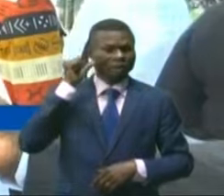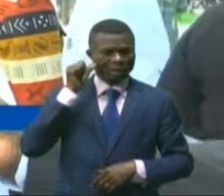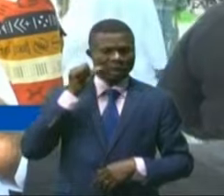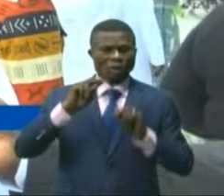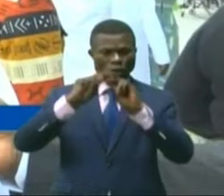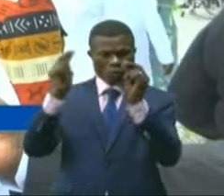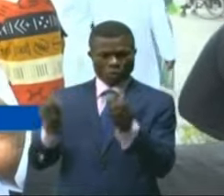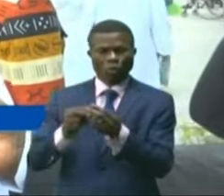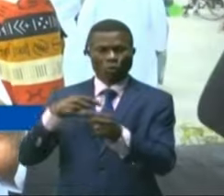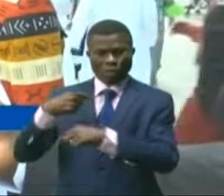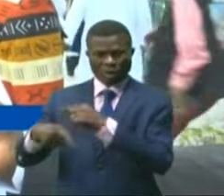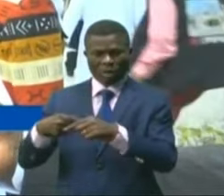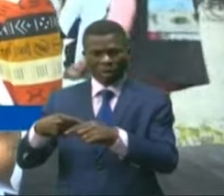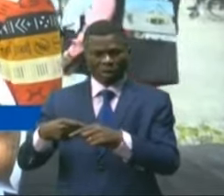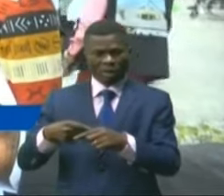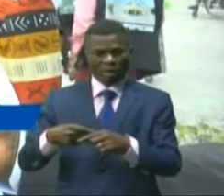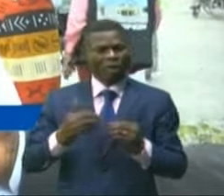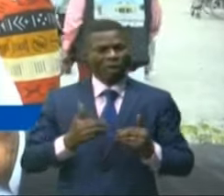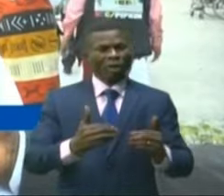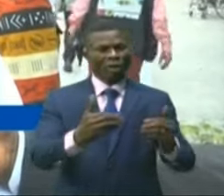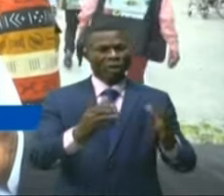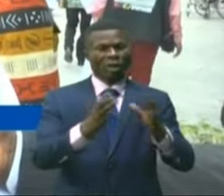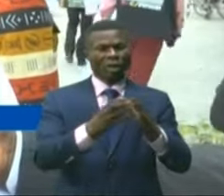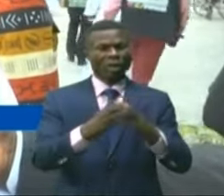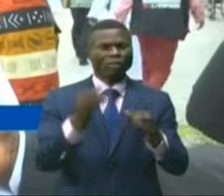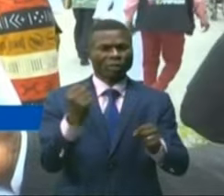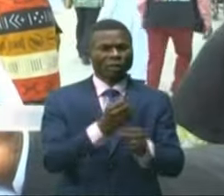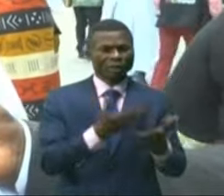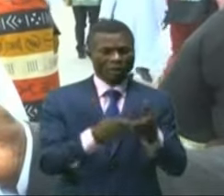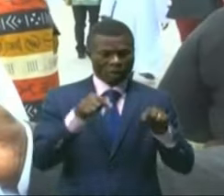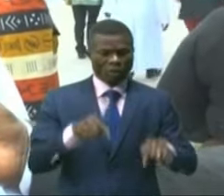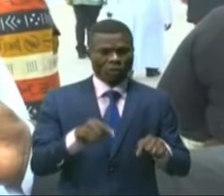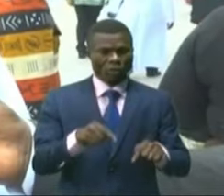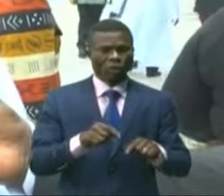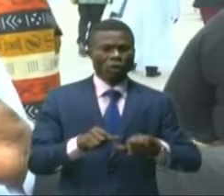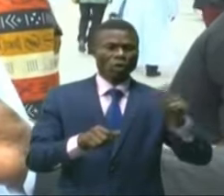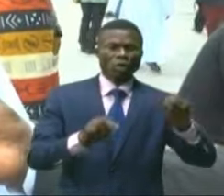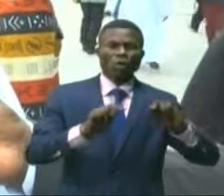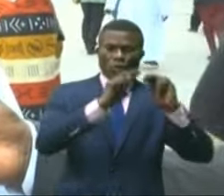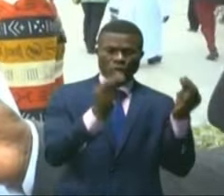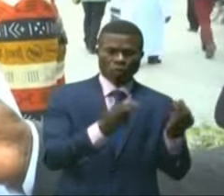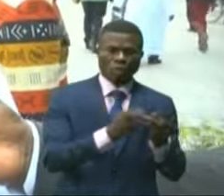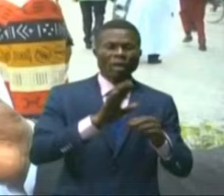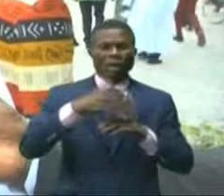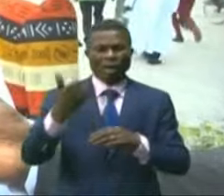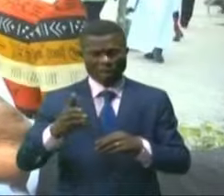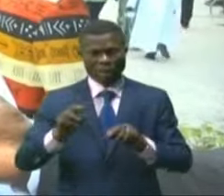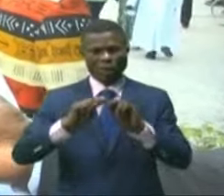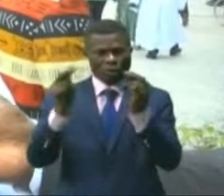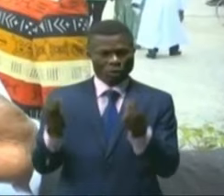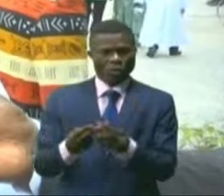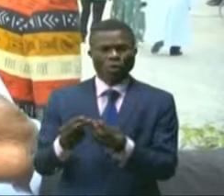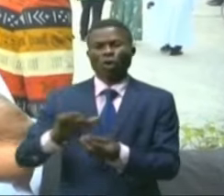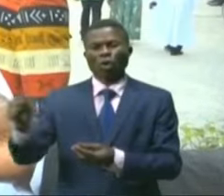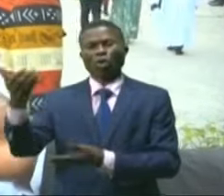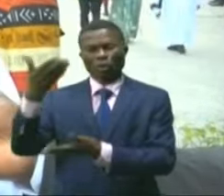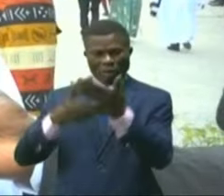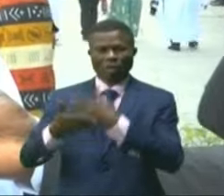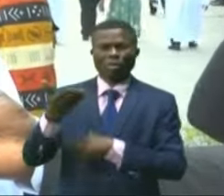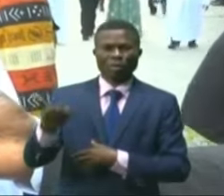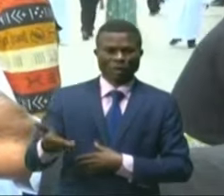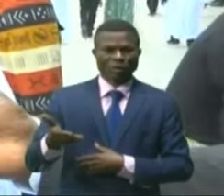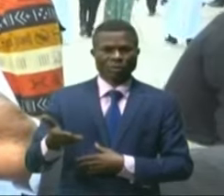qui a commencé, qui a continué avec l'œuvre. Aujourd'hui, une autre équipe. Et après cette génération, il y aura encore une autre